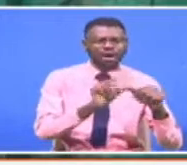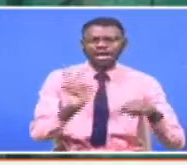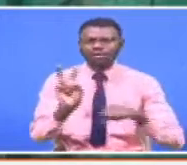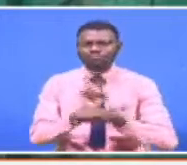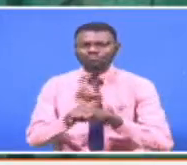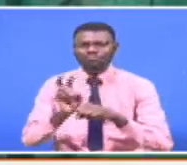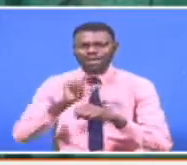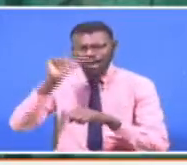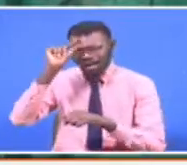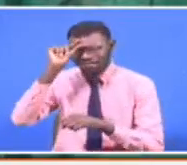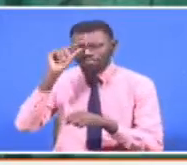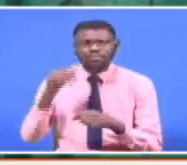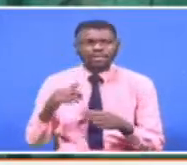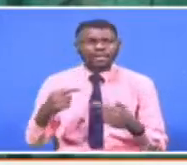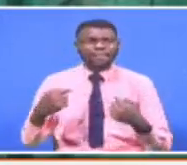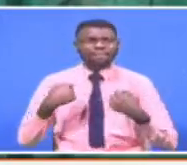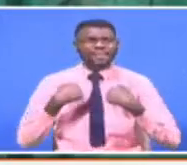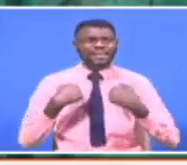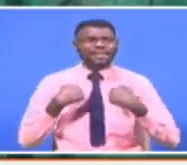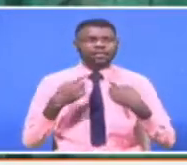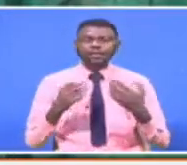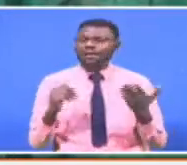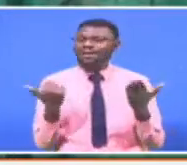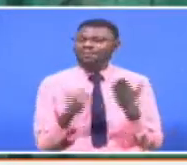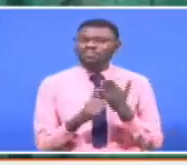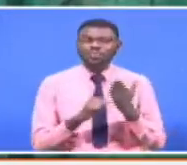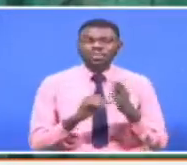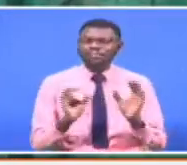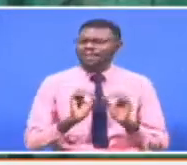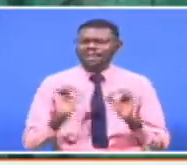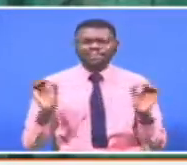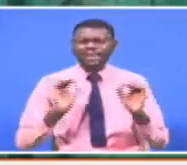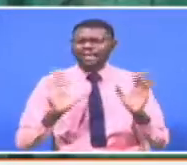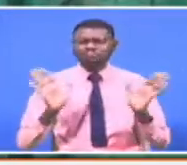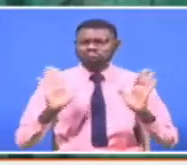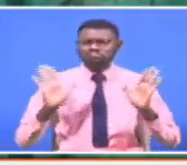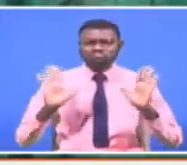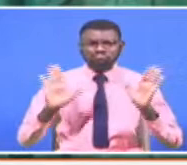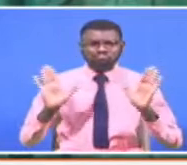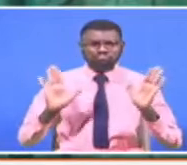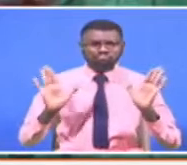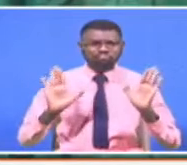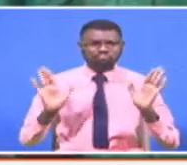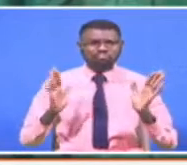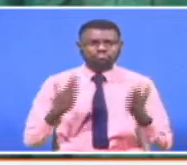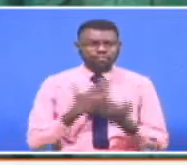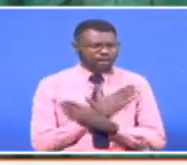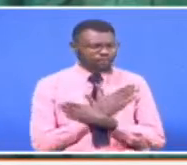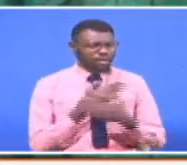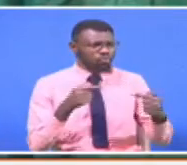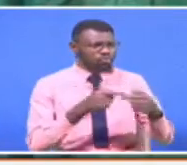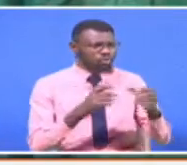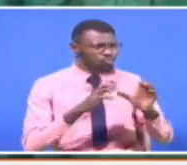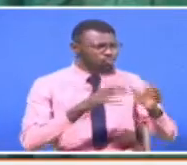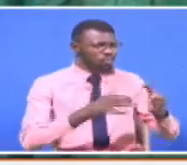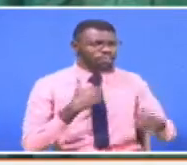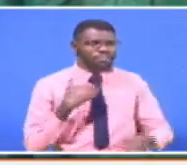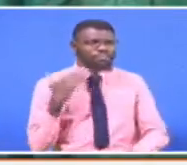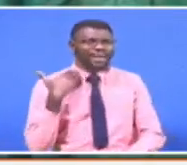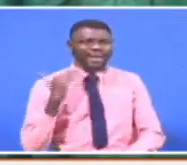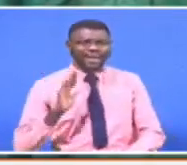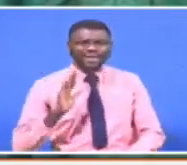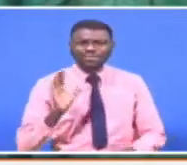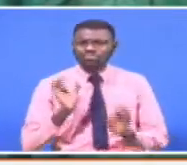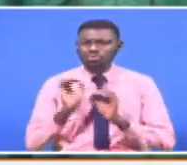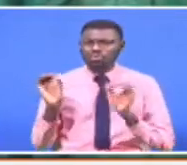yake. Mimi kabisa sina shida kabisa na ndugu zangu watu wa upinzani. They